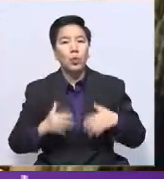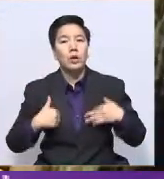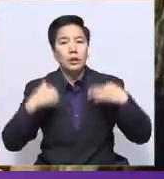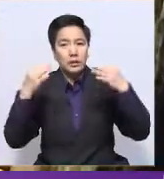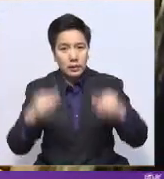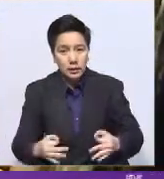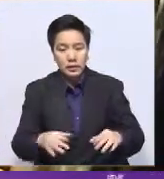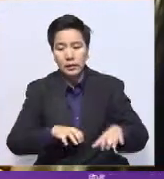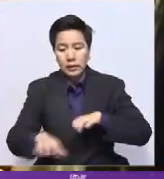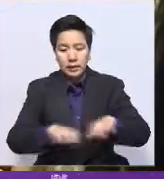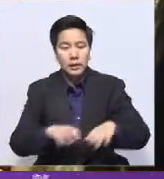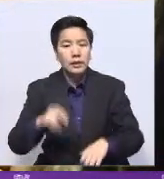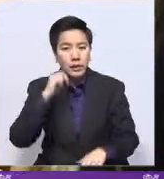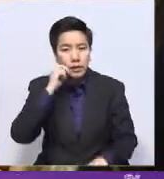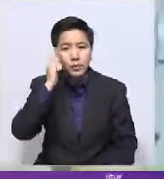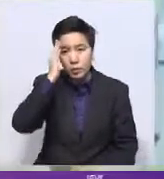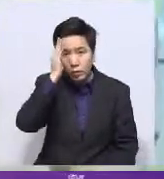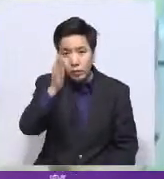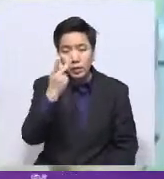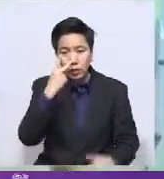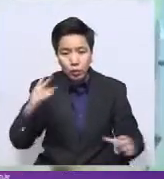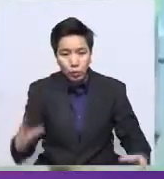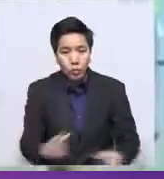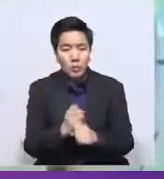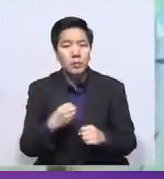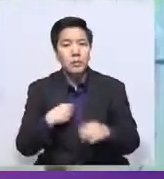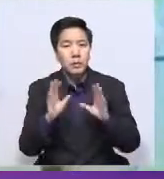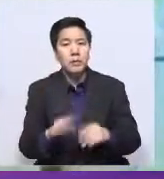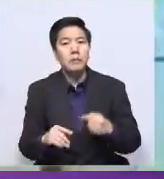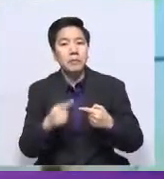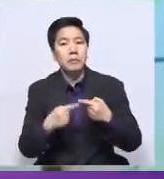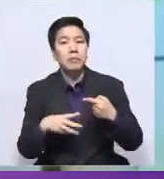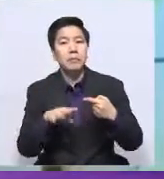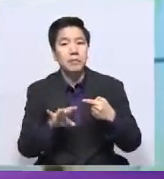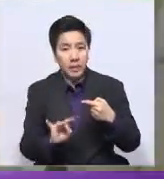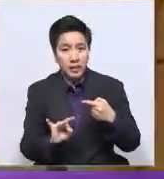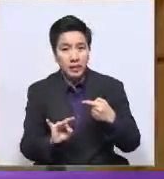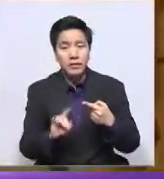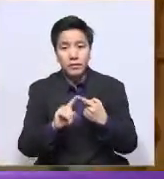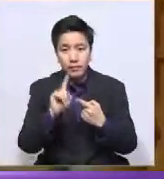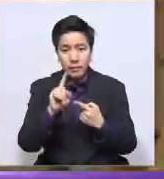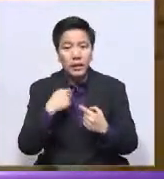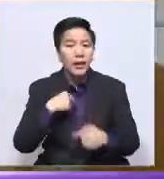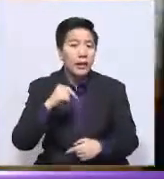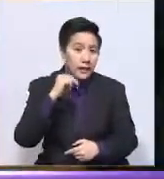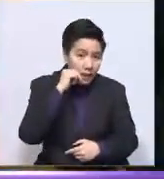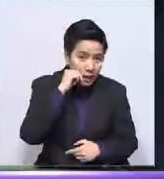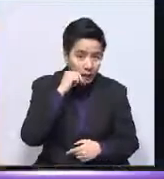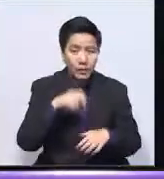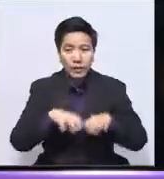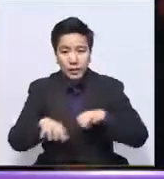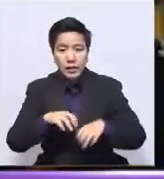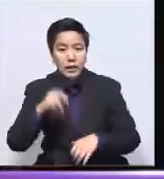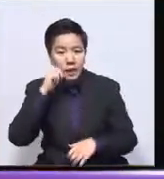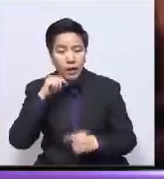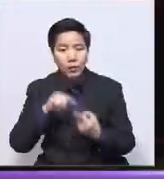างการบริหารจัดการน้ำในอนาคตรวมแล้วมี8มิติหลักๆนะครับประกอบด้วยต้นทุนทรัพยากรน้ำการจัดการน้ำเพื่อ